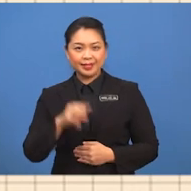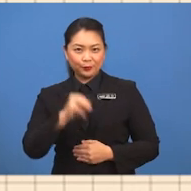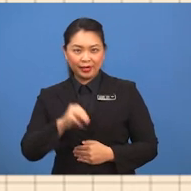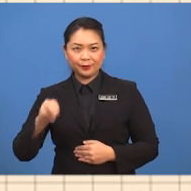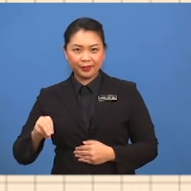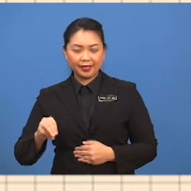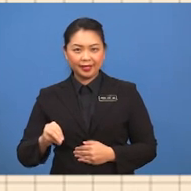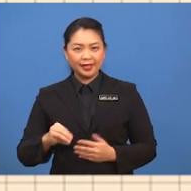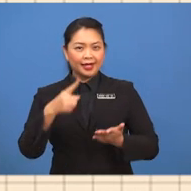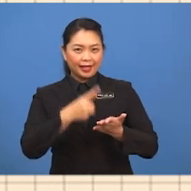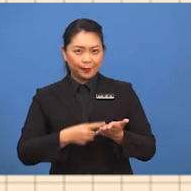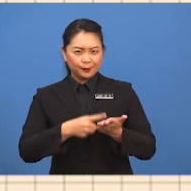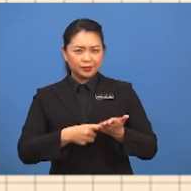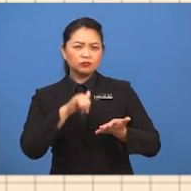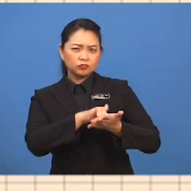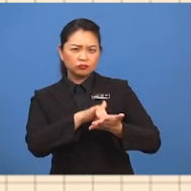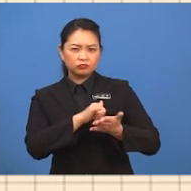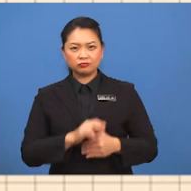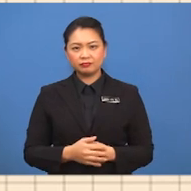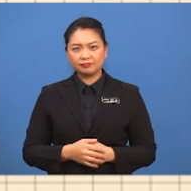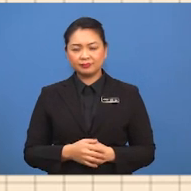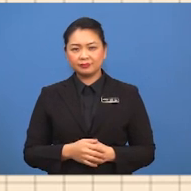Murid-murid, apakah itu median?